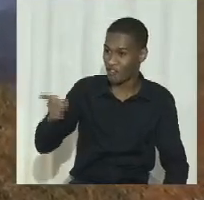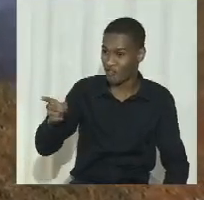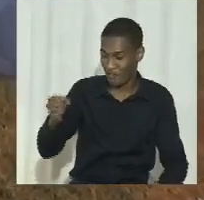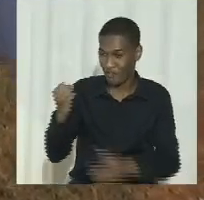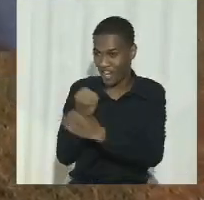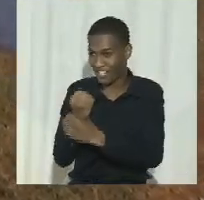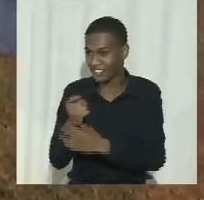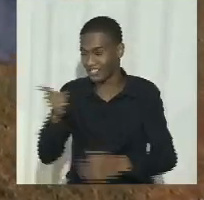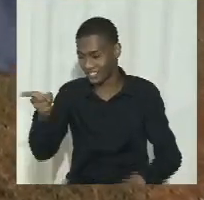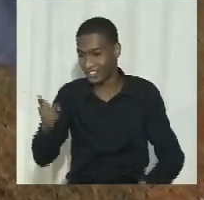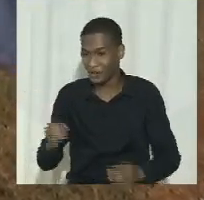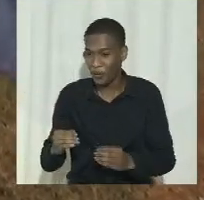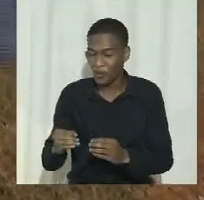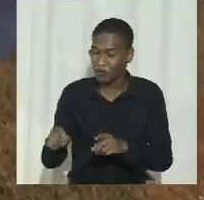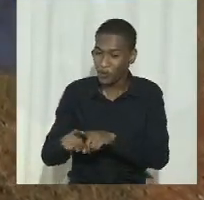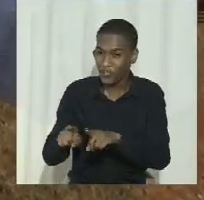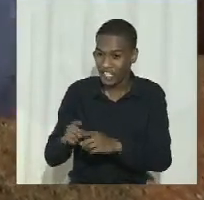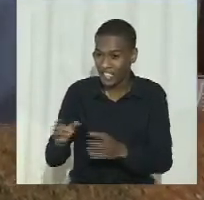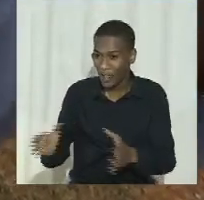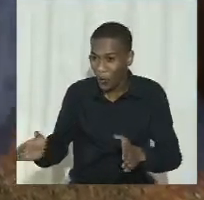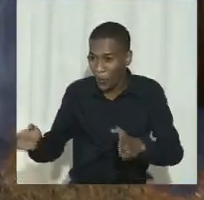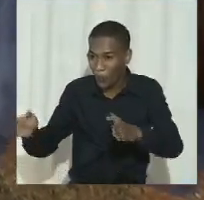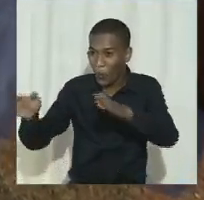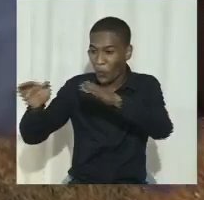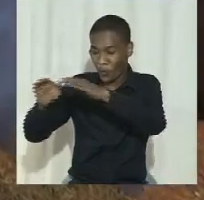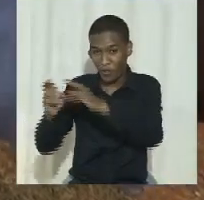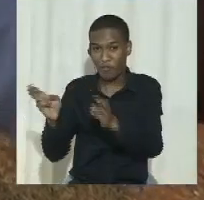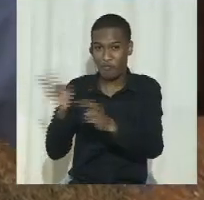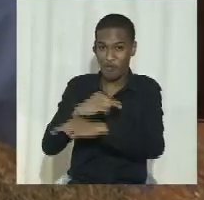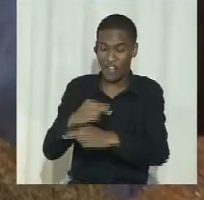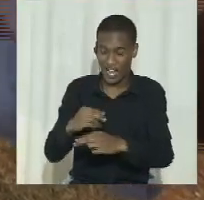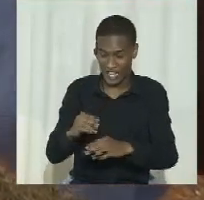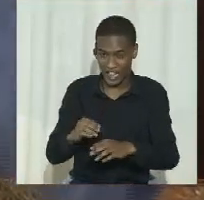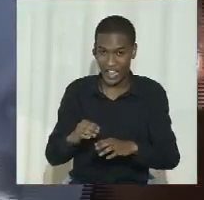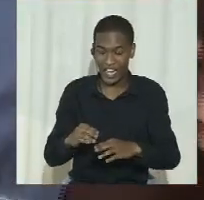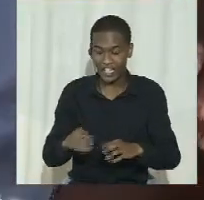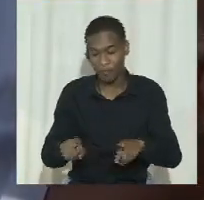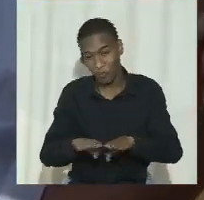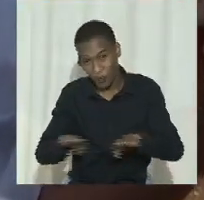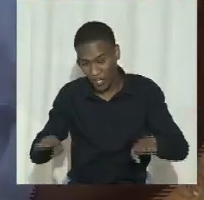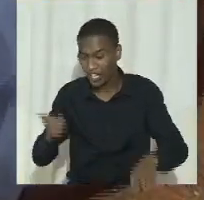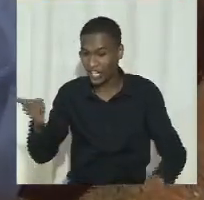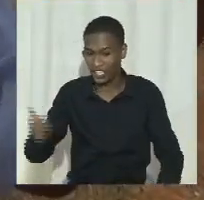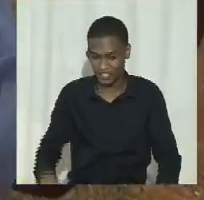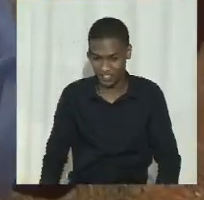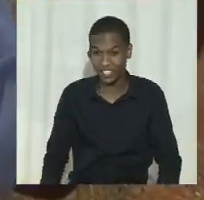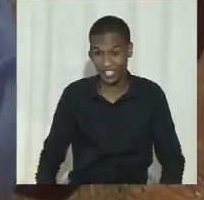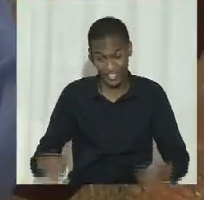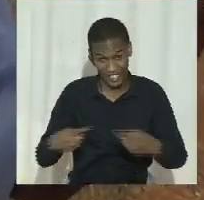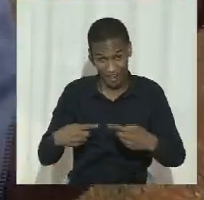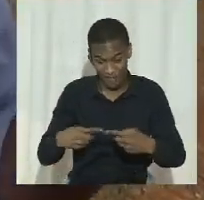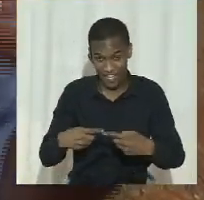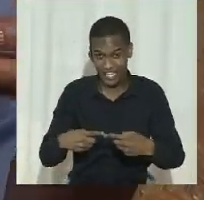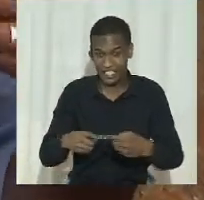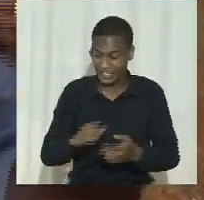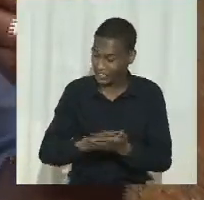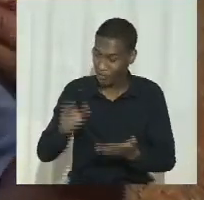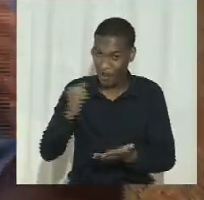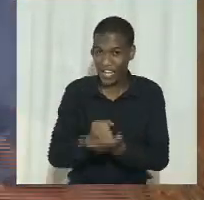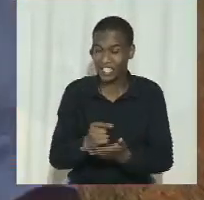tena marina tsy lay vato mihamiakatra fa le manodidina no mihamietsaka mihamilatsaka dia no